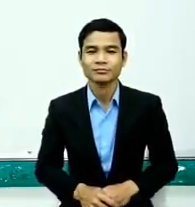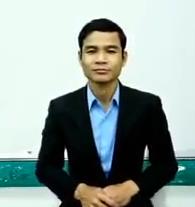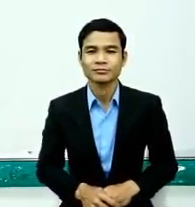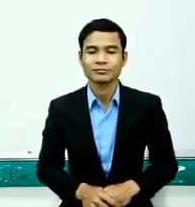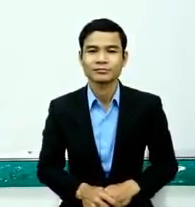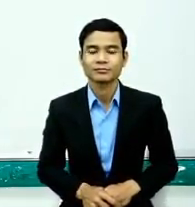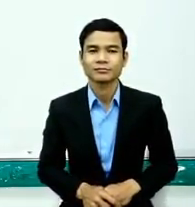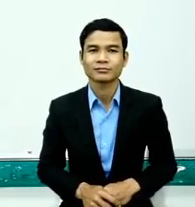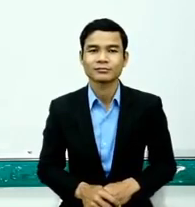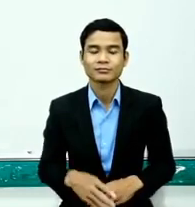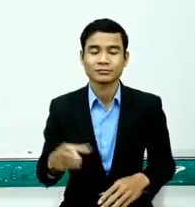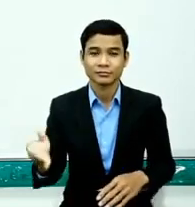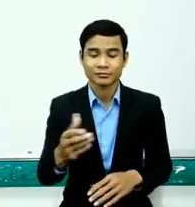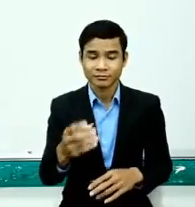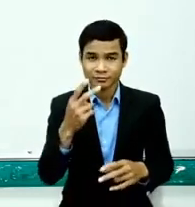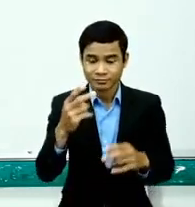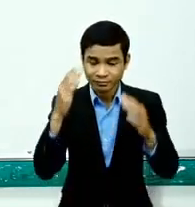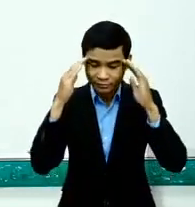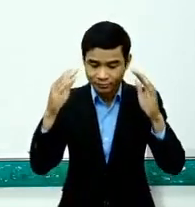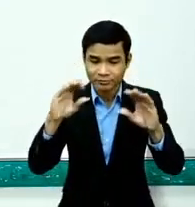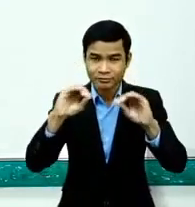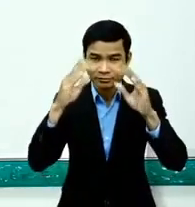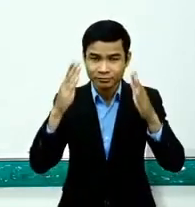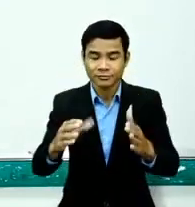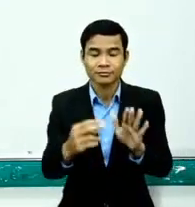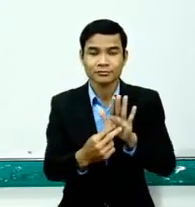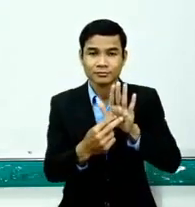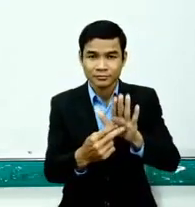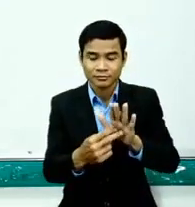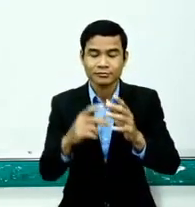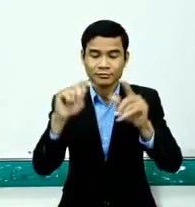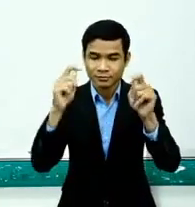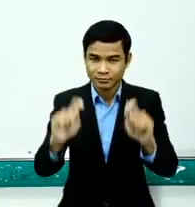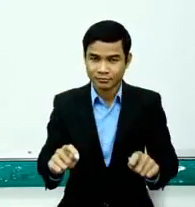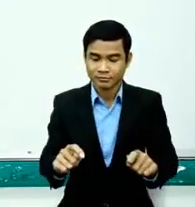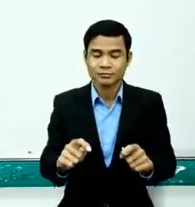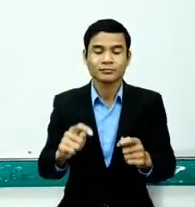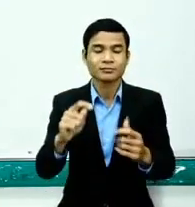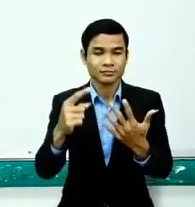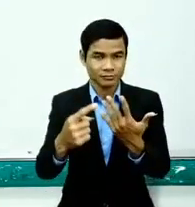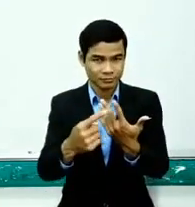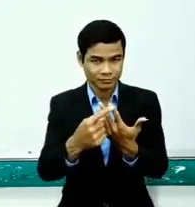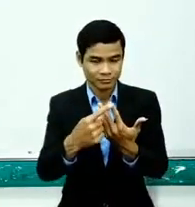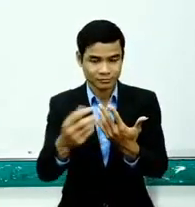ចាកូនបែរមកដាក់ខៀនអ្នកគ្រូនឹងបង្ហាញរូបរាងសអ